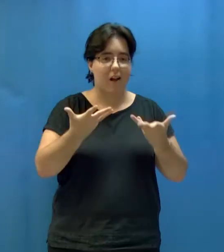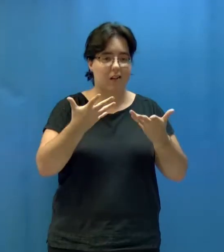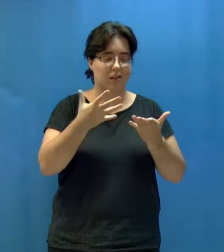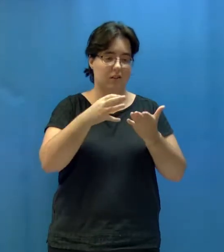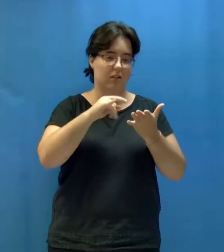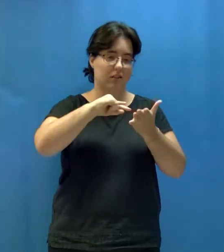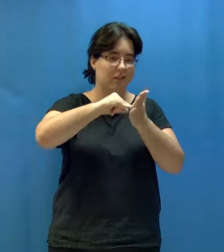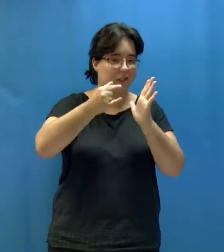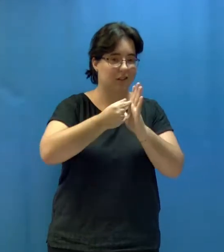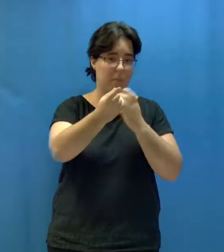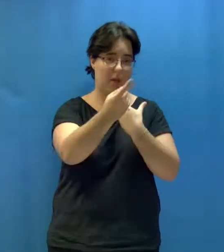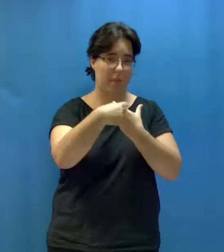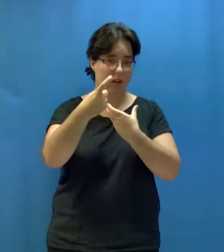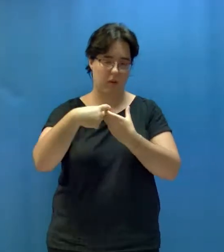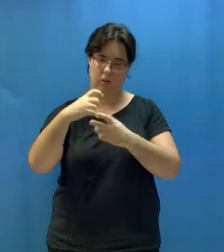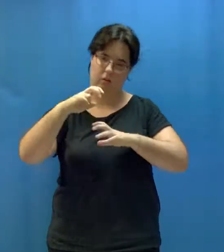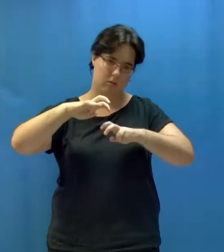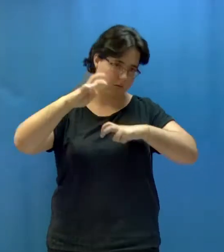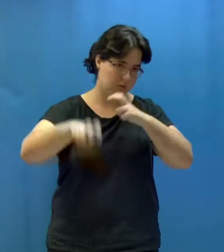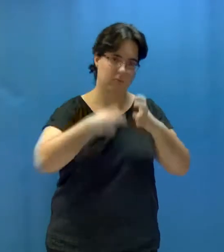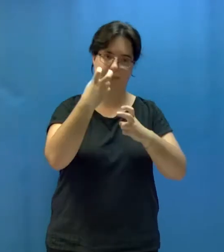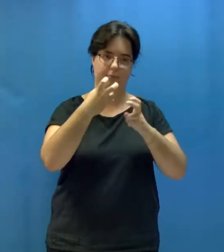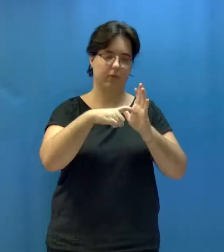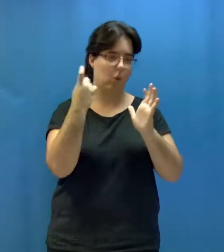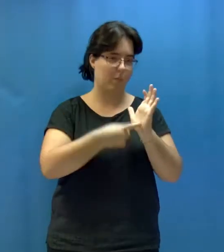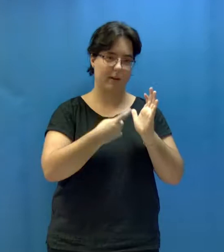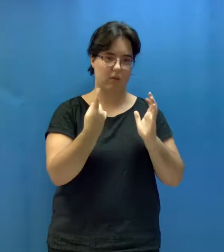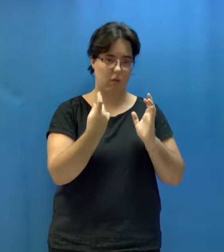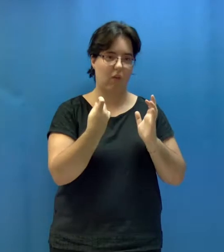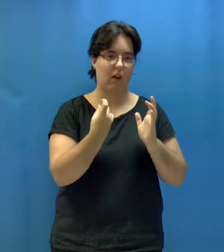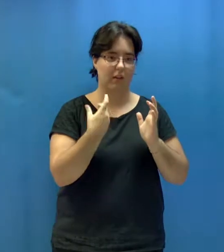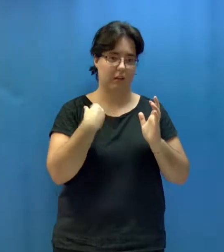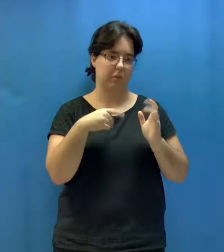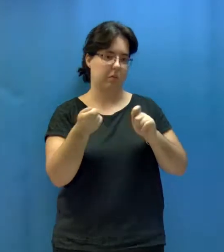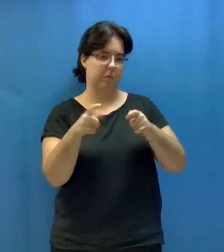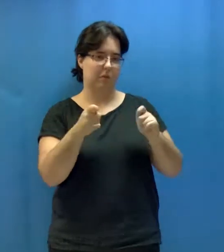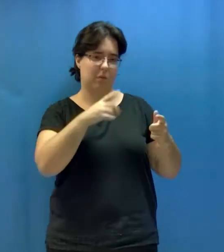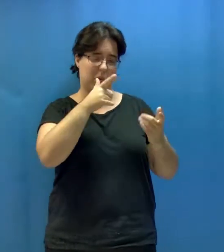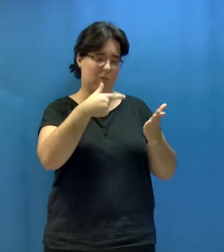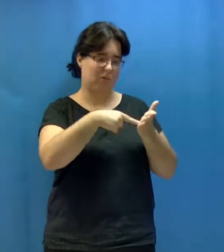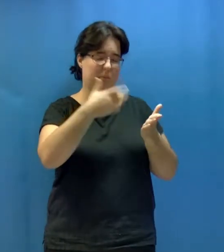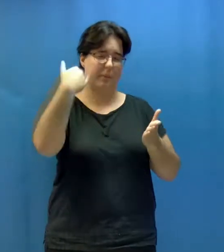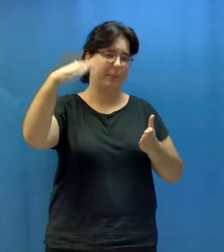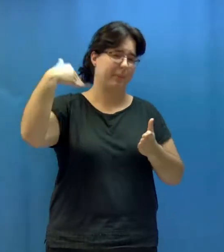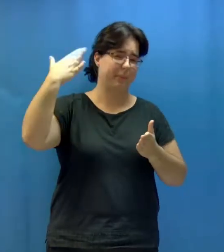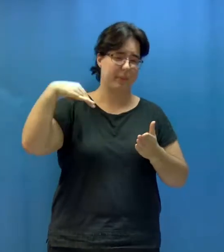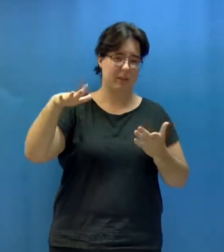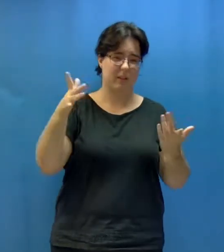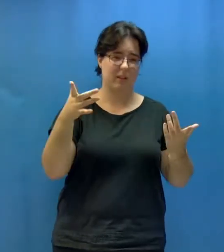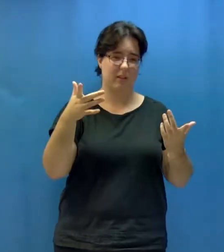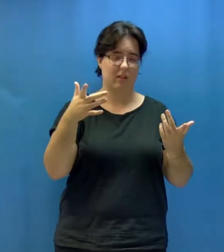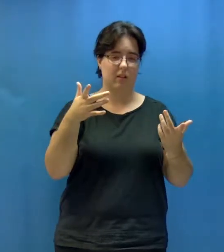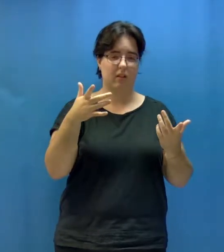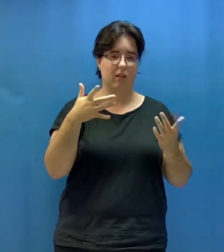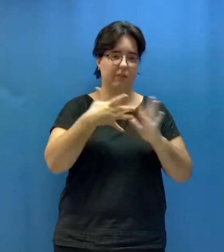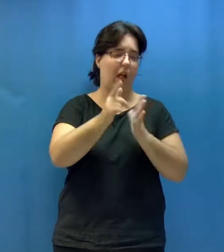consisteix principalment en tota una sèrie de consells molt similars que considerem en gran mesura obsolets, excessivament burocràtics i poc àgils.